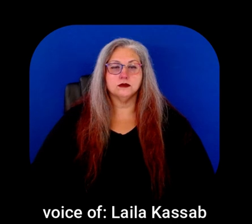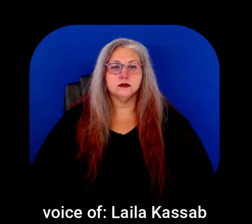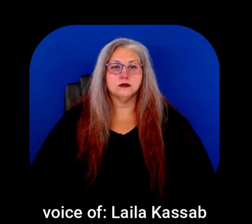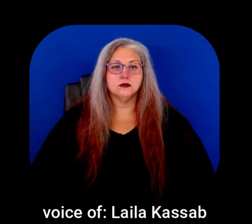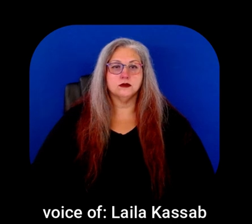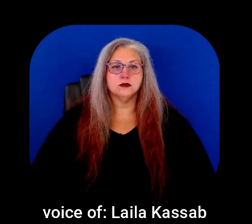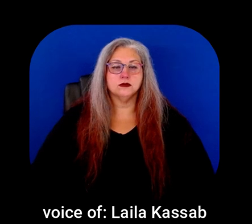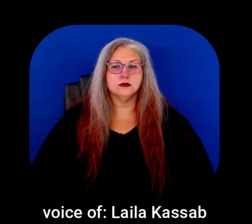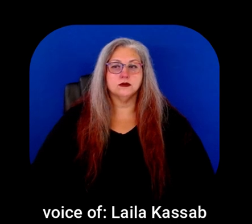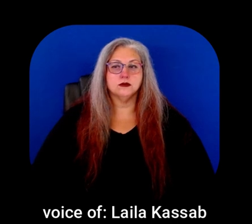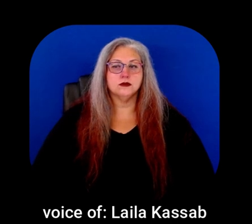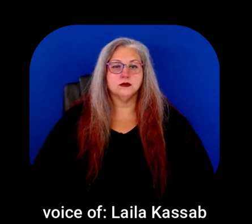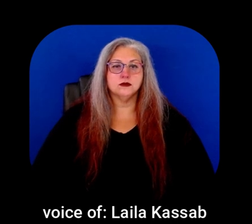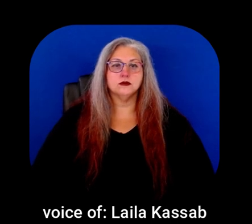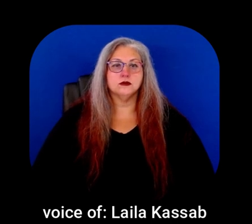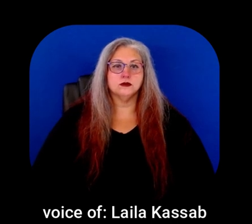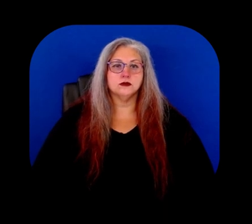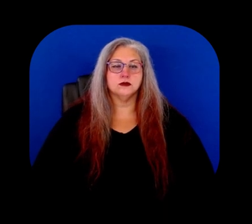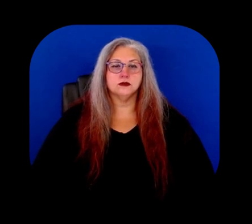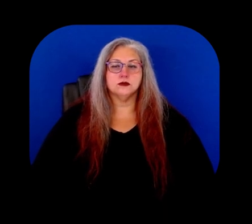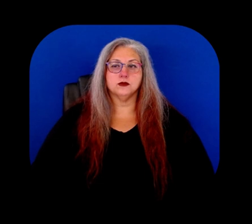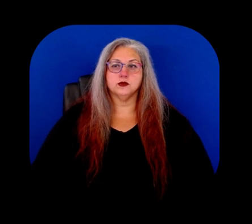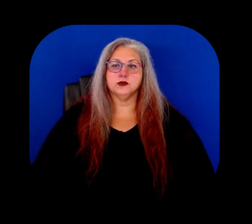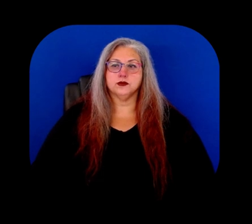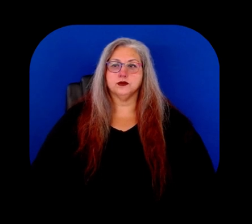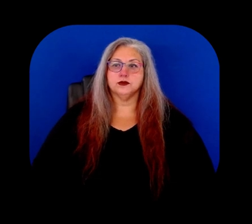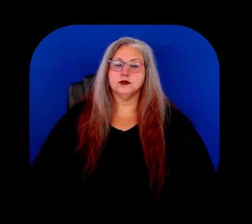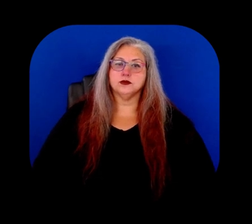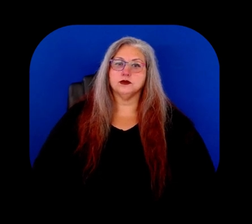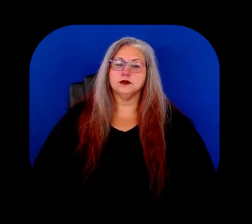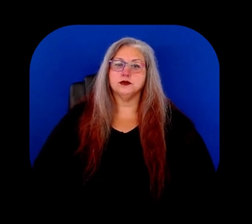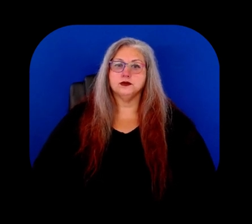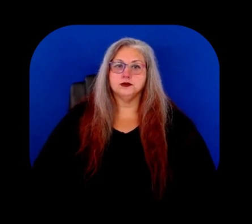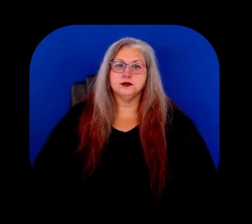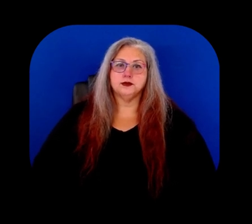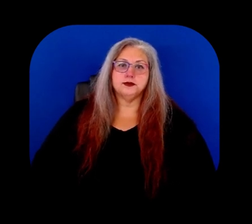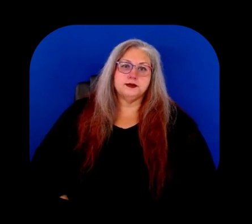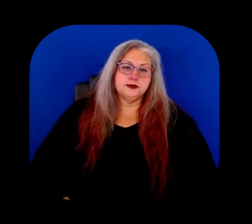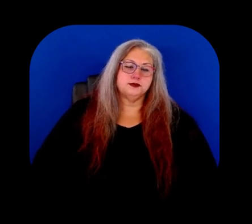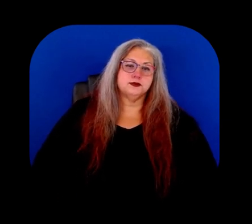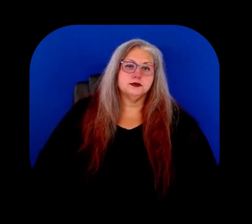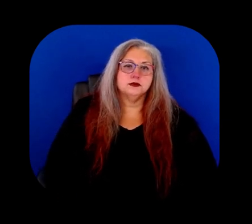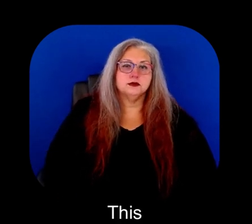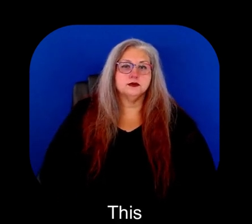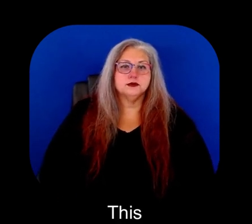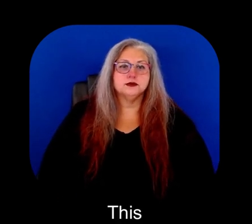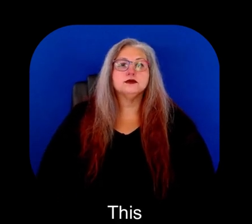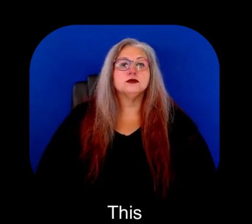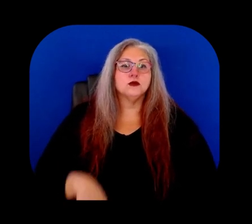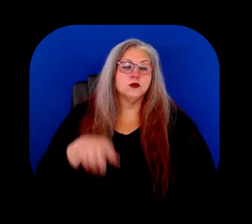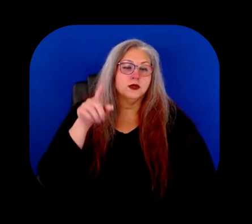قلتي بحاول يسرق، ما هيك؟ يسرق بحاول التراث. يسرق التراث، نعم. ايوه ايه اكيد.